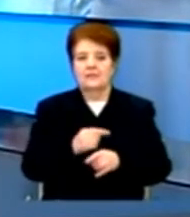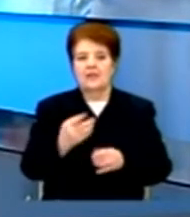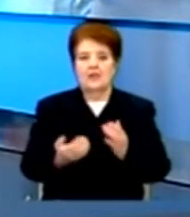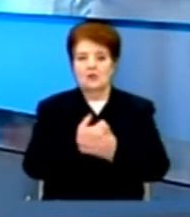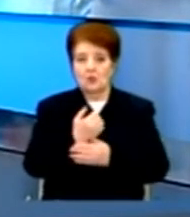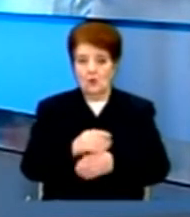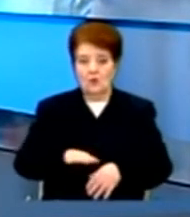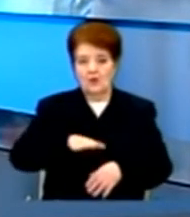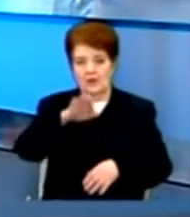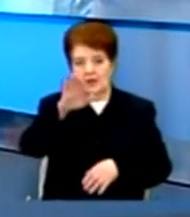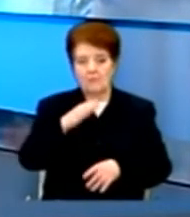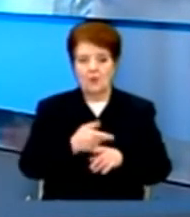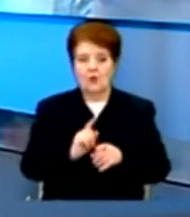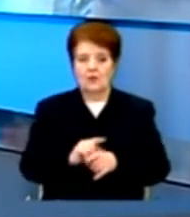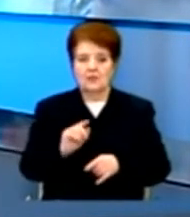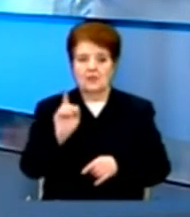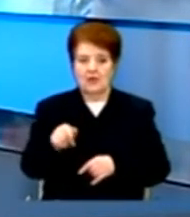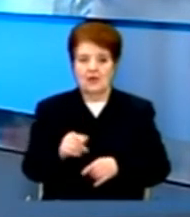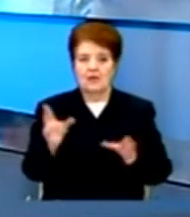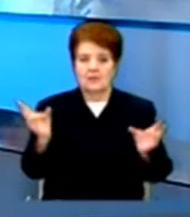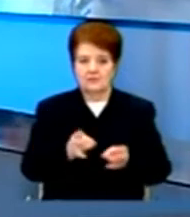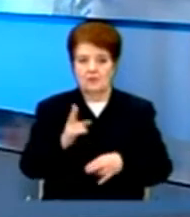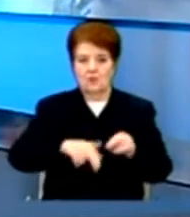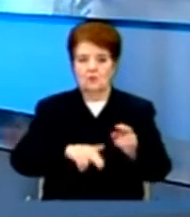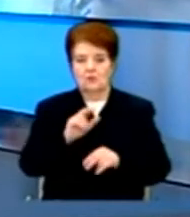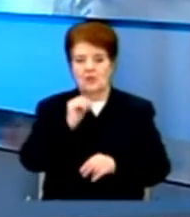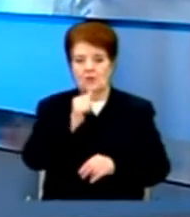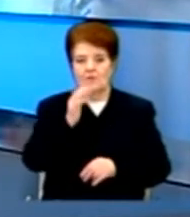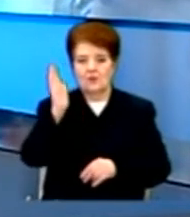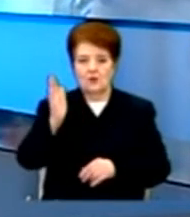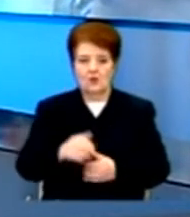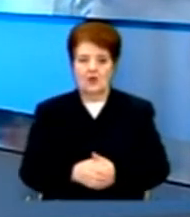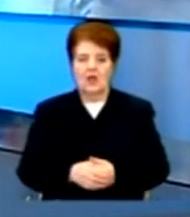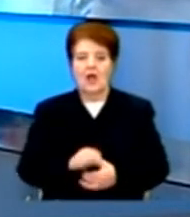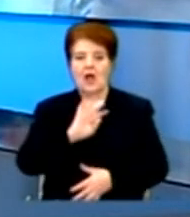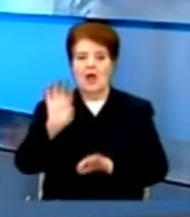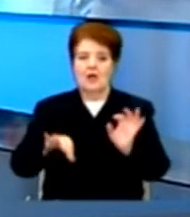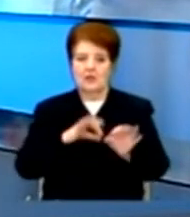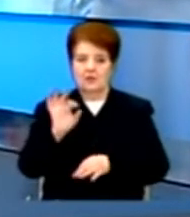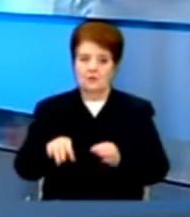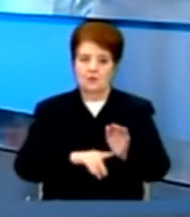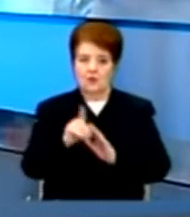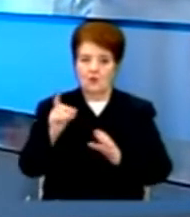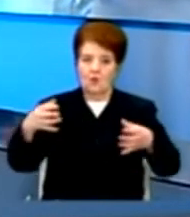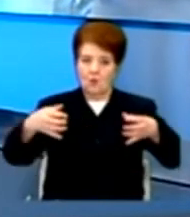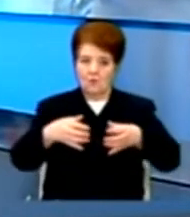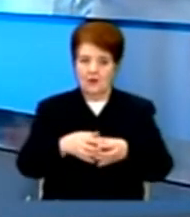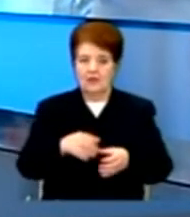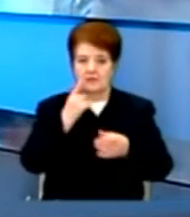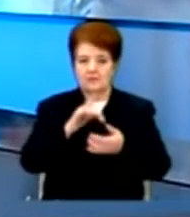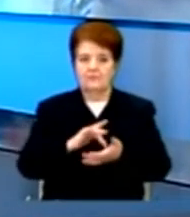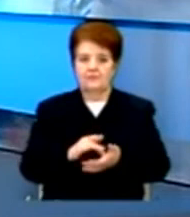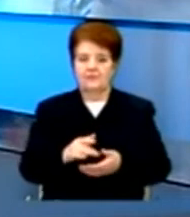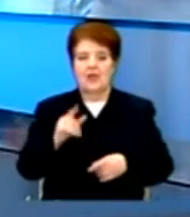al aeroportului internațional Chișinău, care urmează să fie construit de anul viitor. Arhitecții au conceput un complex care arată futurist,